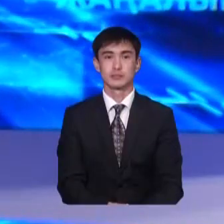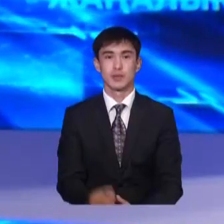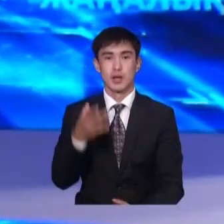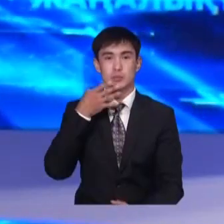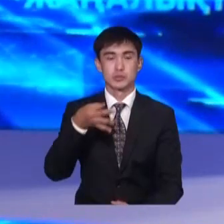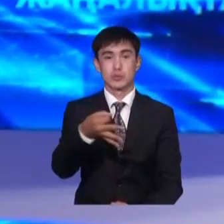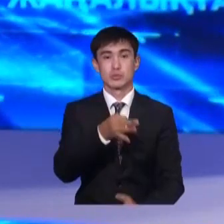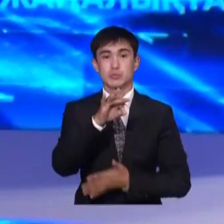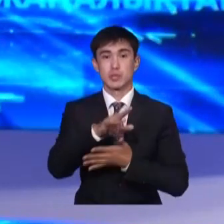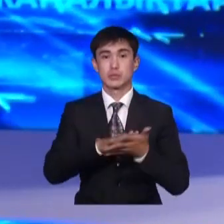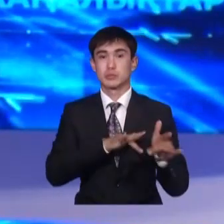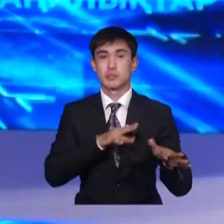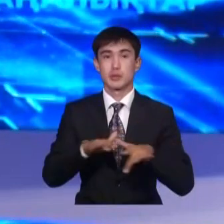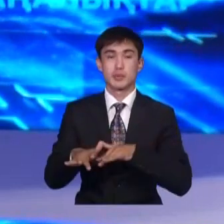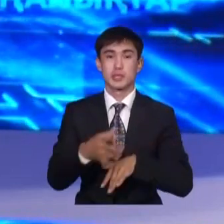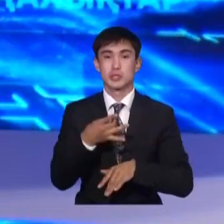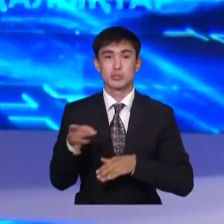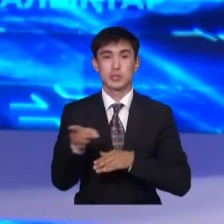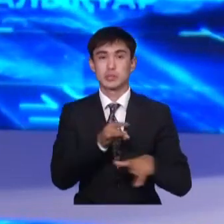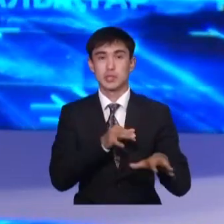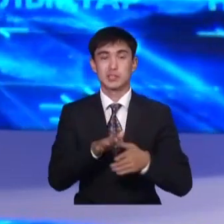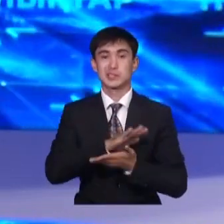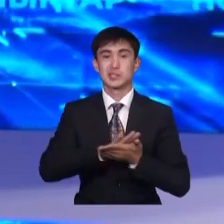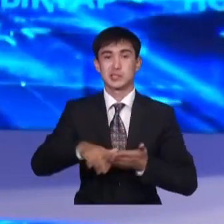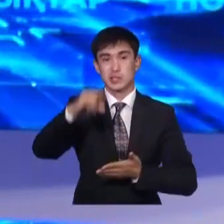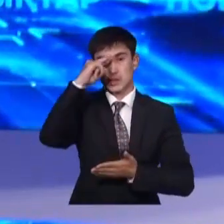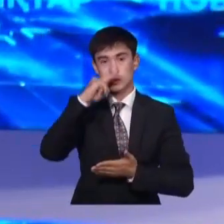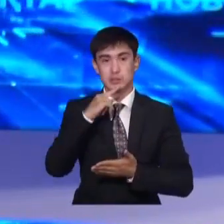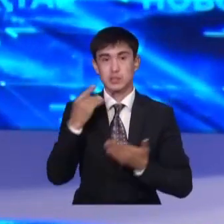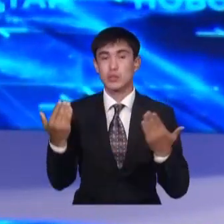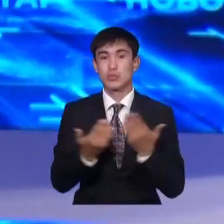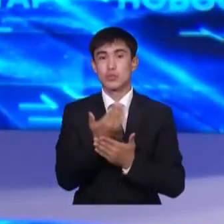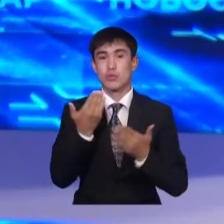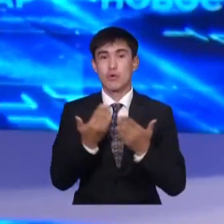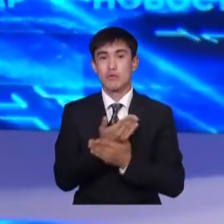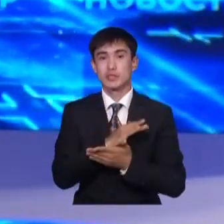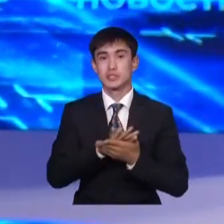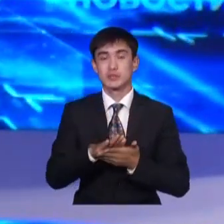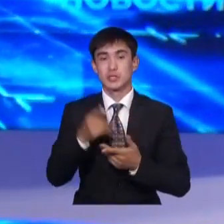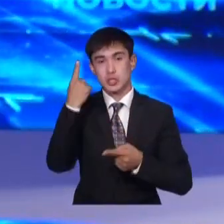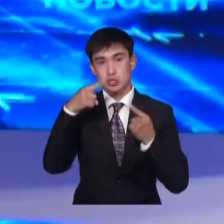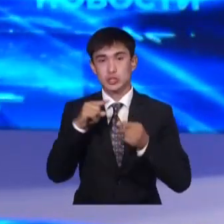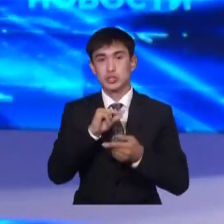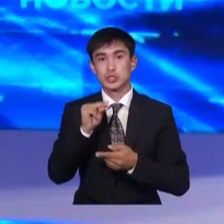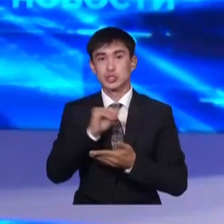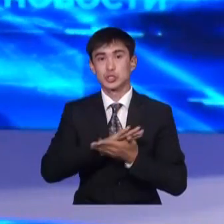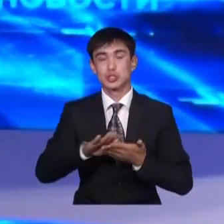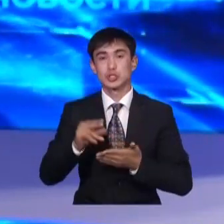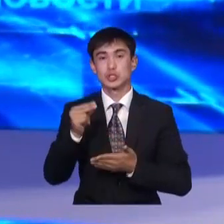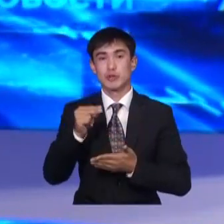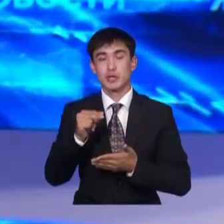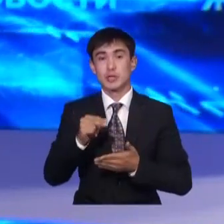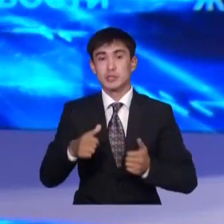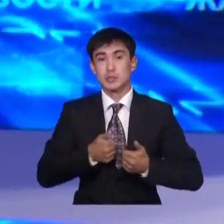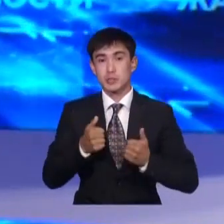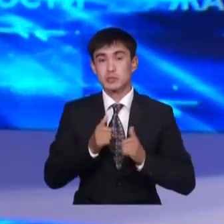В Алматинской области продолжаются мероприятия в рамках республиканской акции «Таза Казахстан». Новая инициатива «Чистый четверг» стремительно